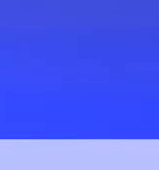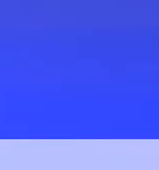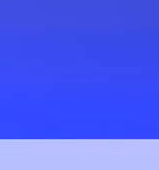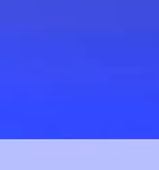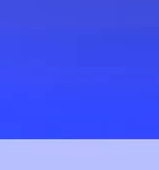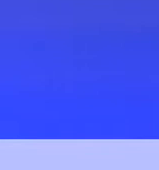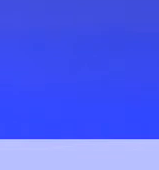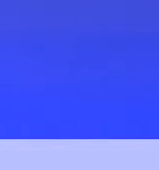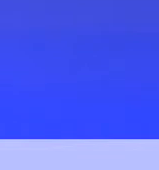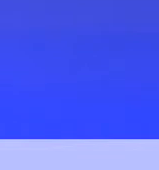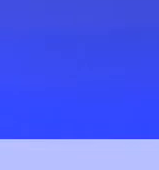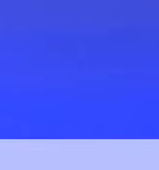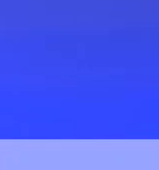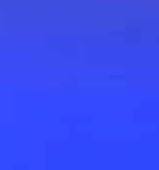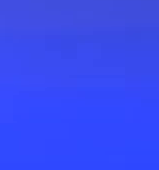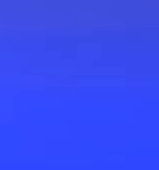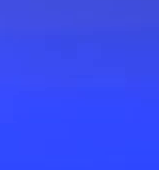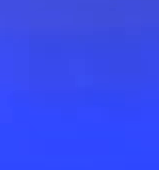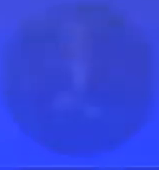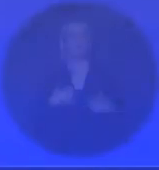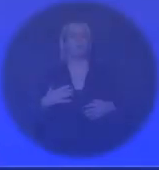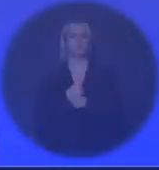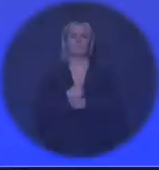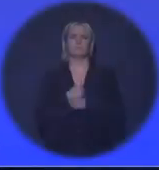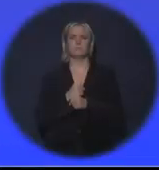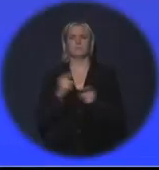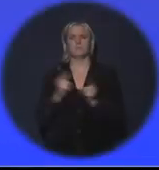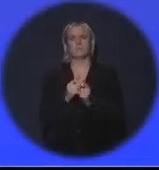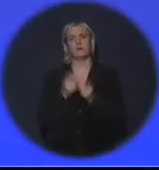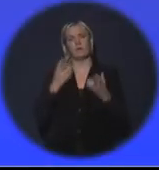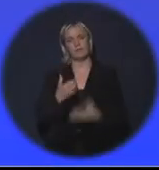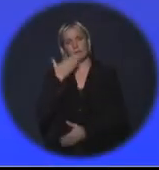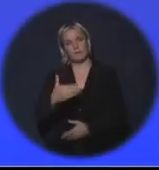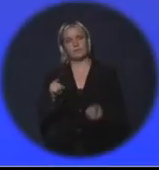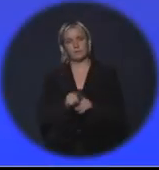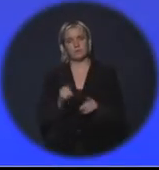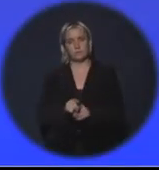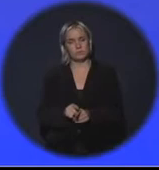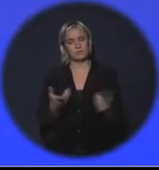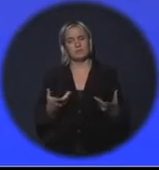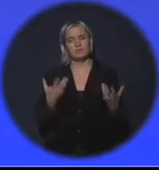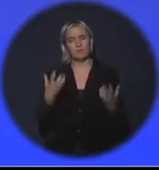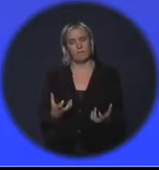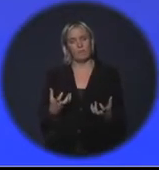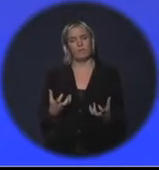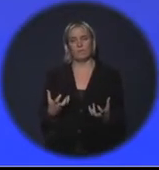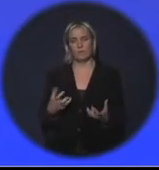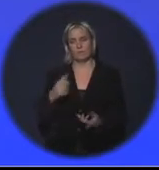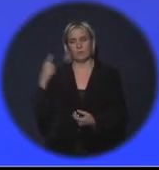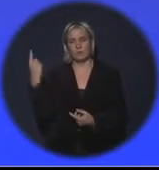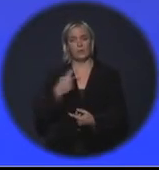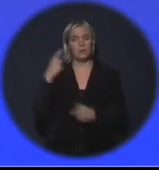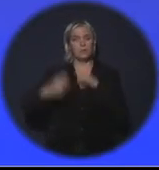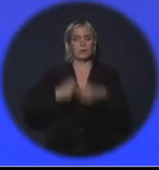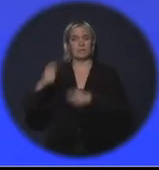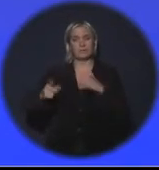secrétaire général, je voudrais à mon tour très brièvement adresser mes remerciements très chaleureux à toutes celles et tous ceux qui